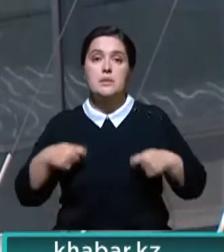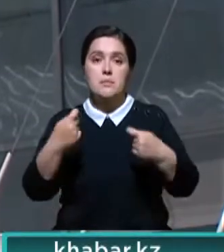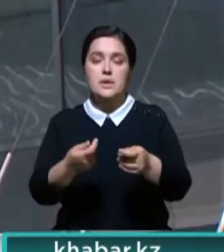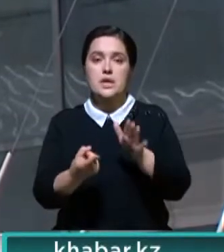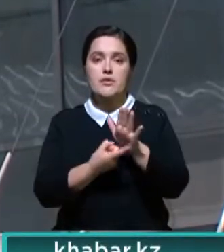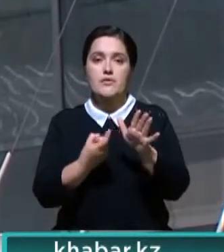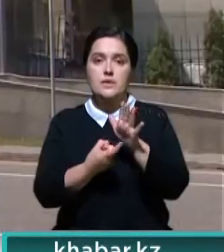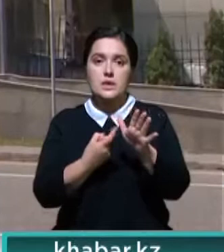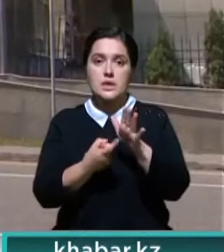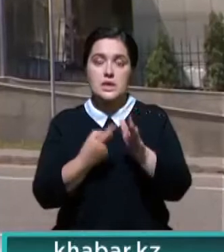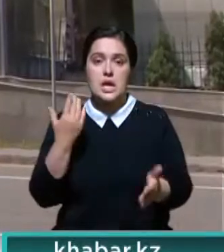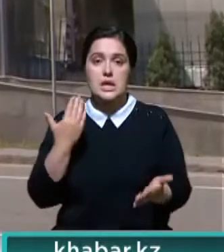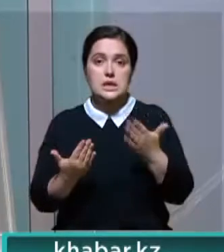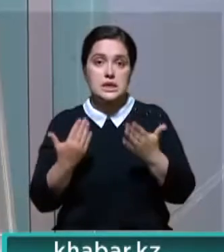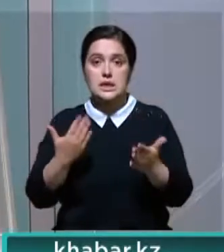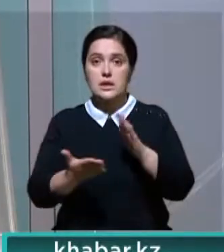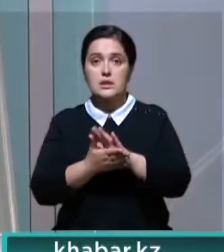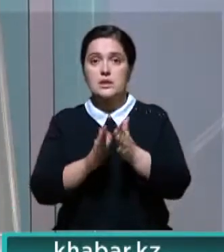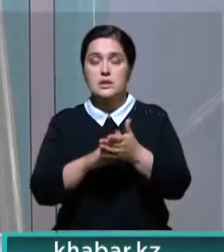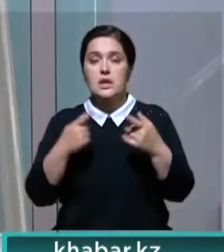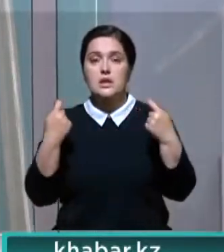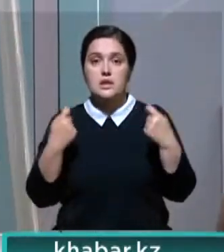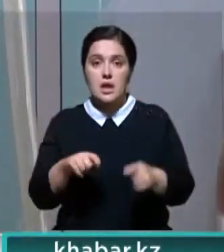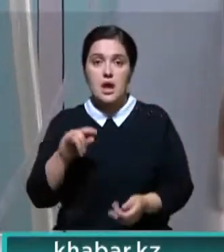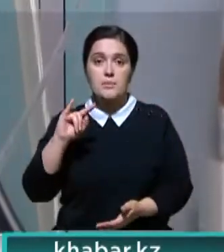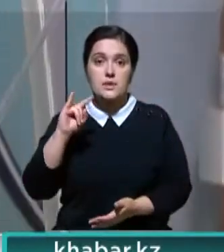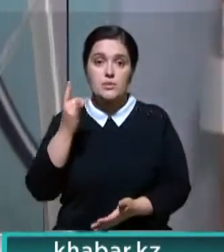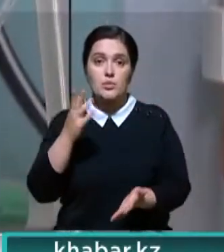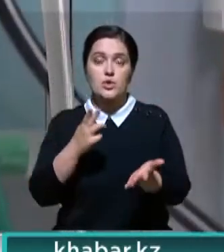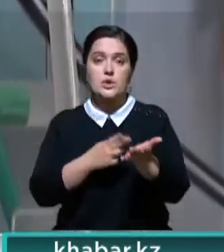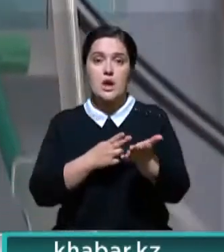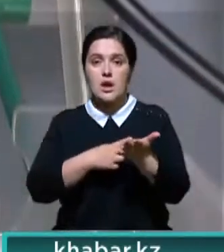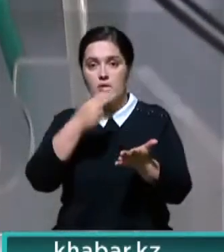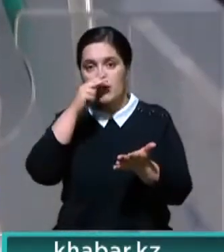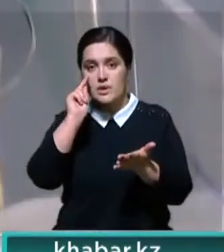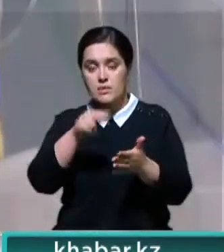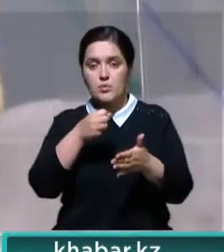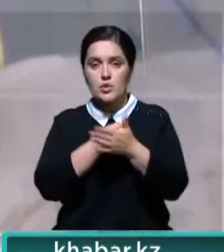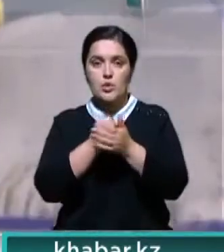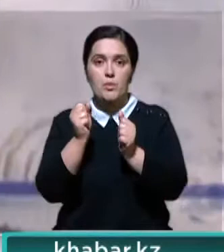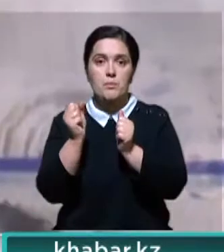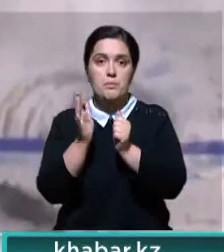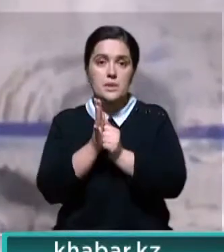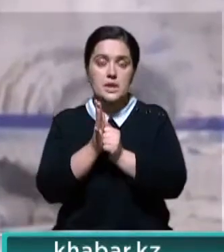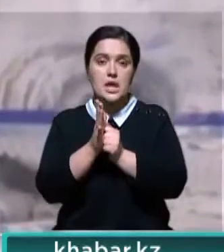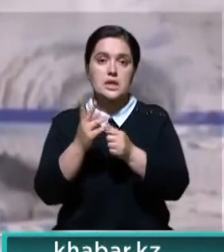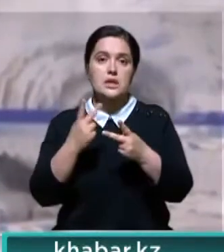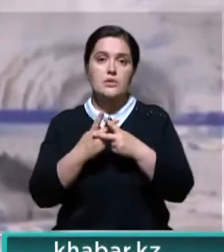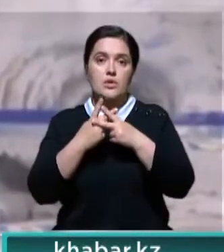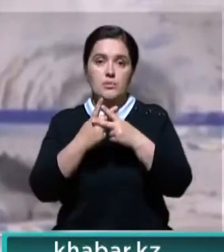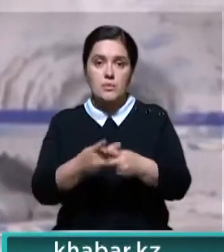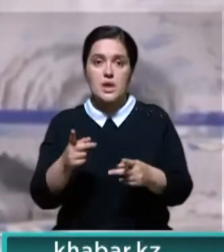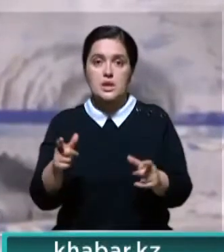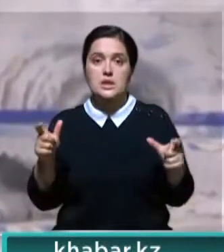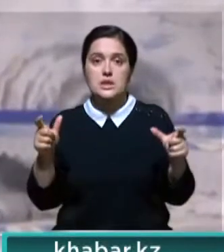дела переданы в органы следствия. Если сделка о продаже детей будет доказана, виновным грозит до 15 лет